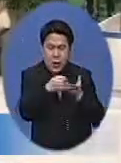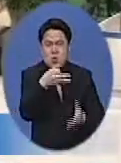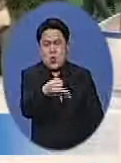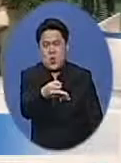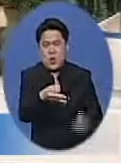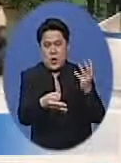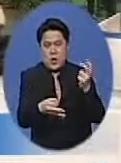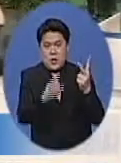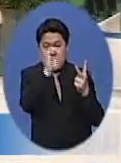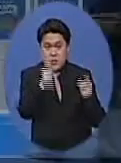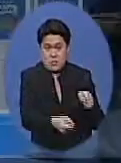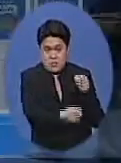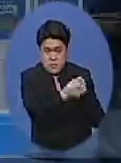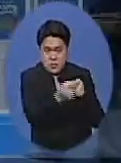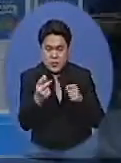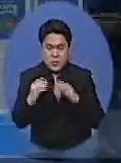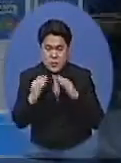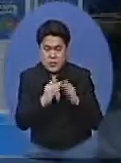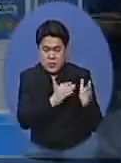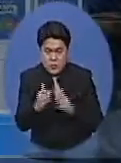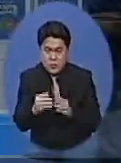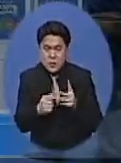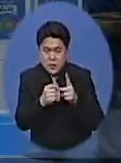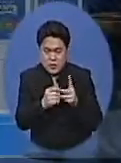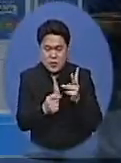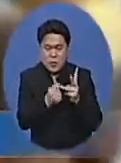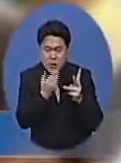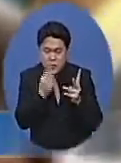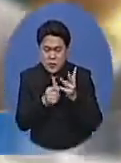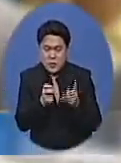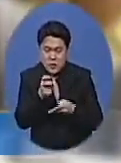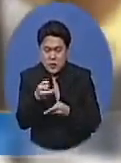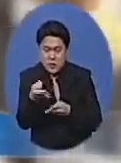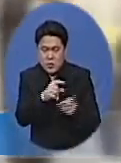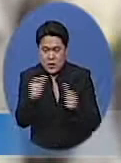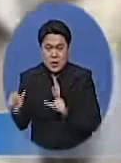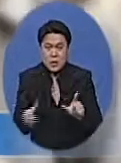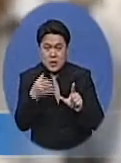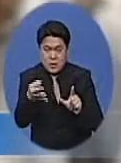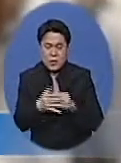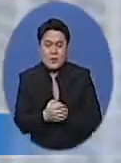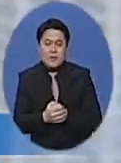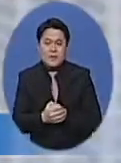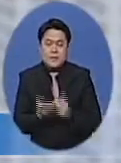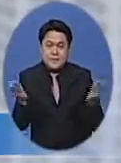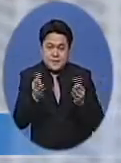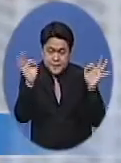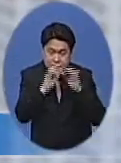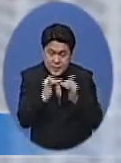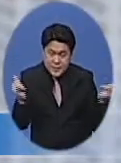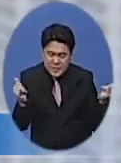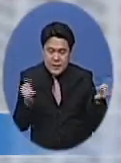1위를 차지했으며 다음으로 주거 마련비와 식비, 차비 등 생활비 등이었습니다. 구직자들이 각자